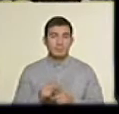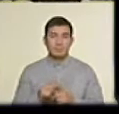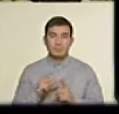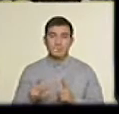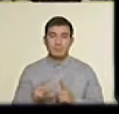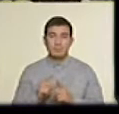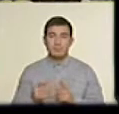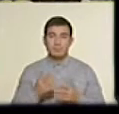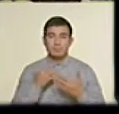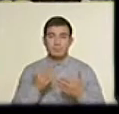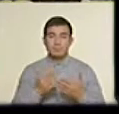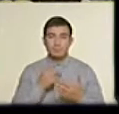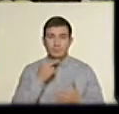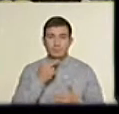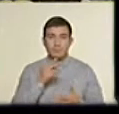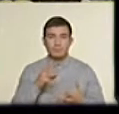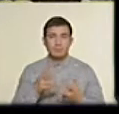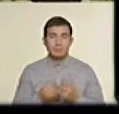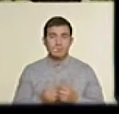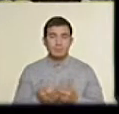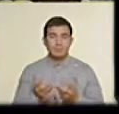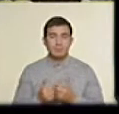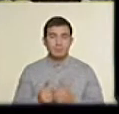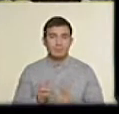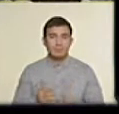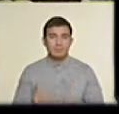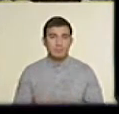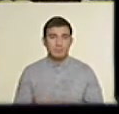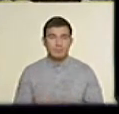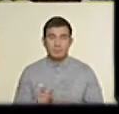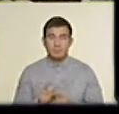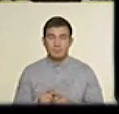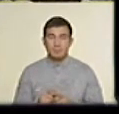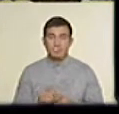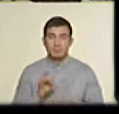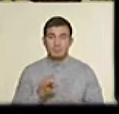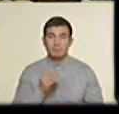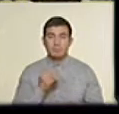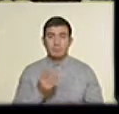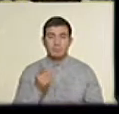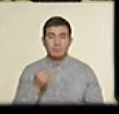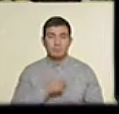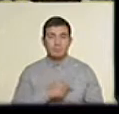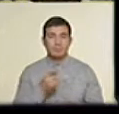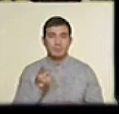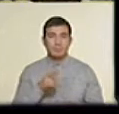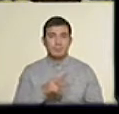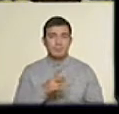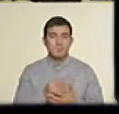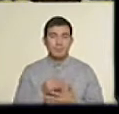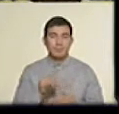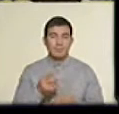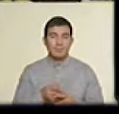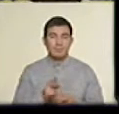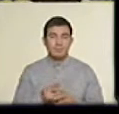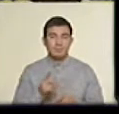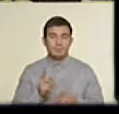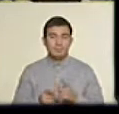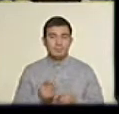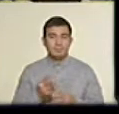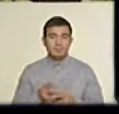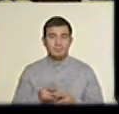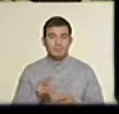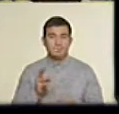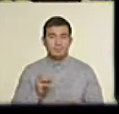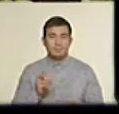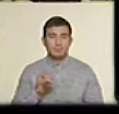uchun zarur bo'lgan omillar safiga kiritiladi. Rekreatsiya resurslari ikki xil, ya'ni tabiiy va madaniy tarixiy rekreatsiyaga